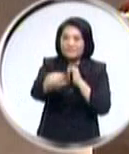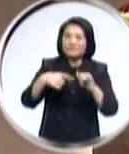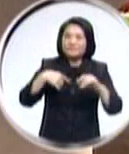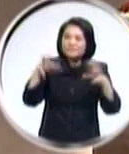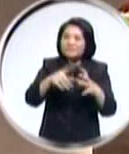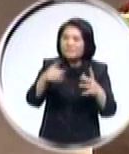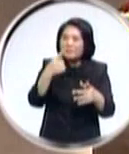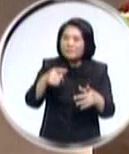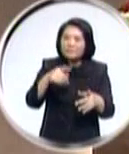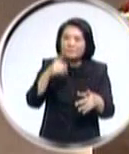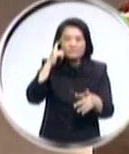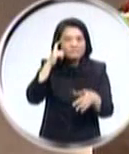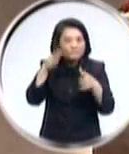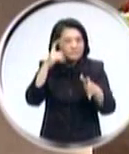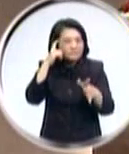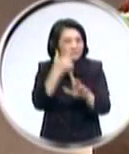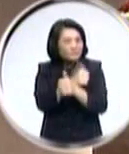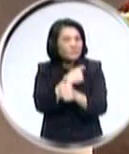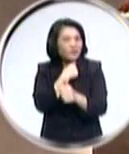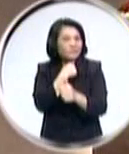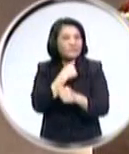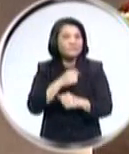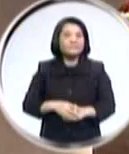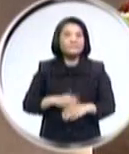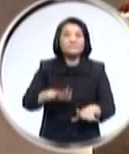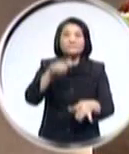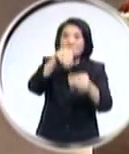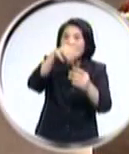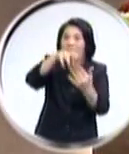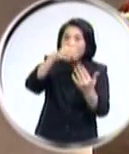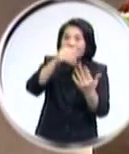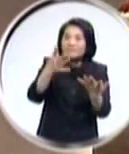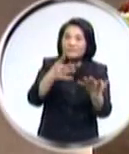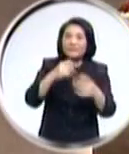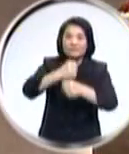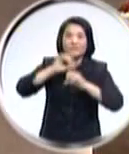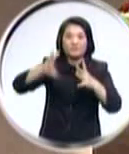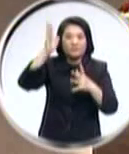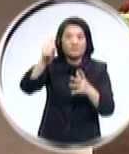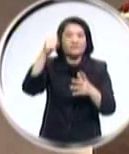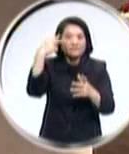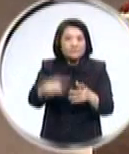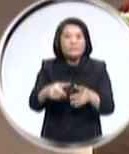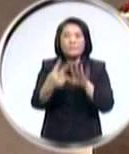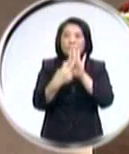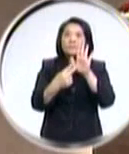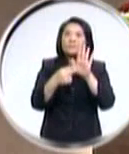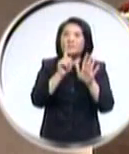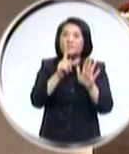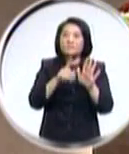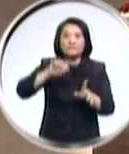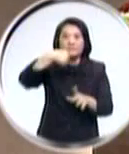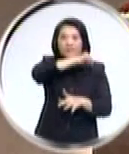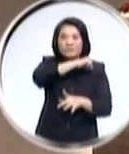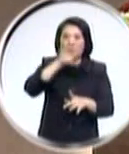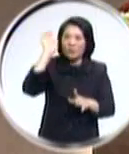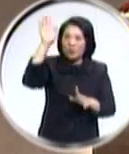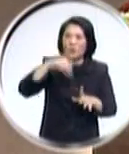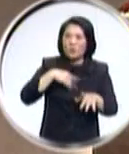思考这个问题。这次的选举，马总统再一次的喊出台湾向前